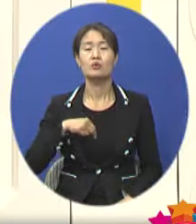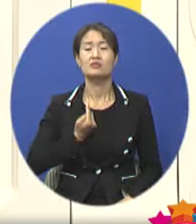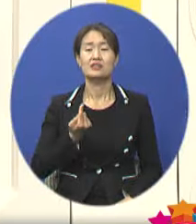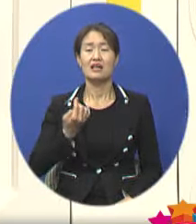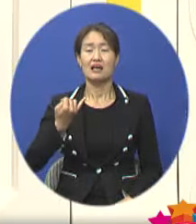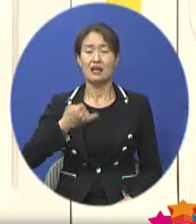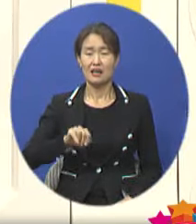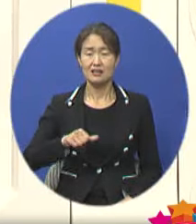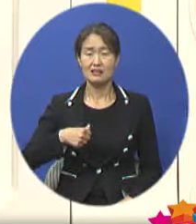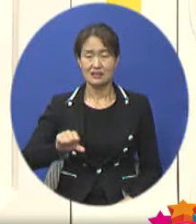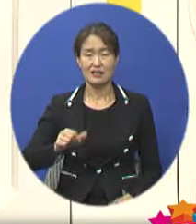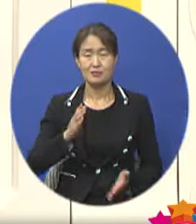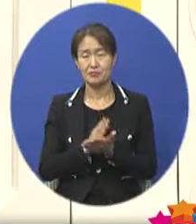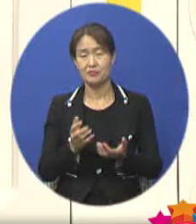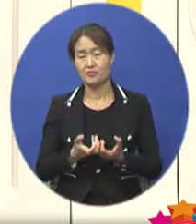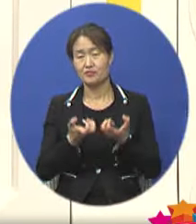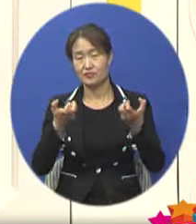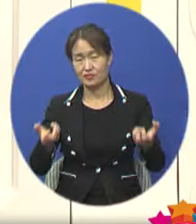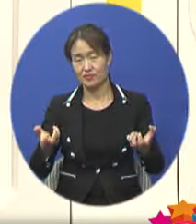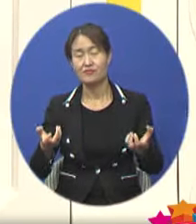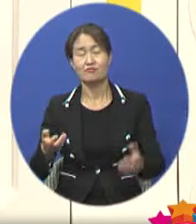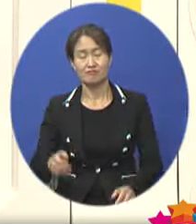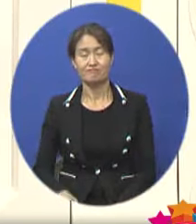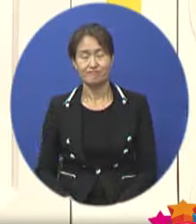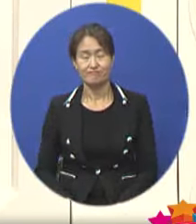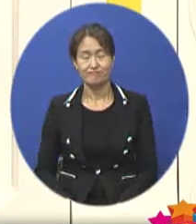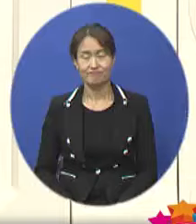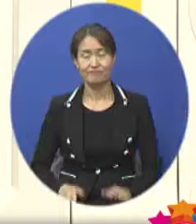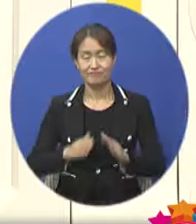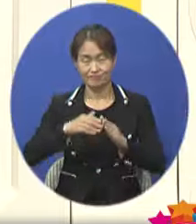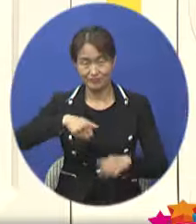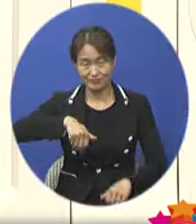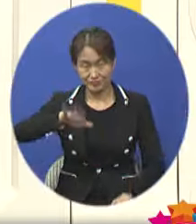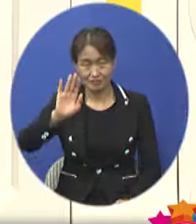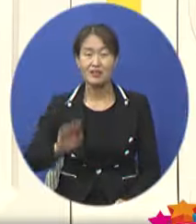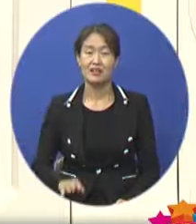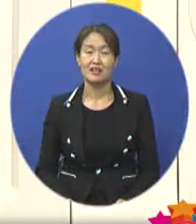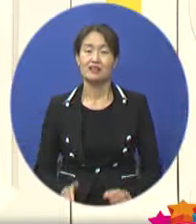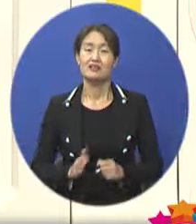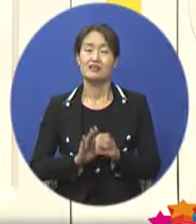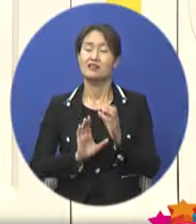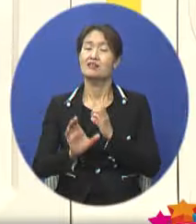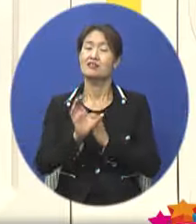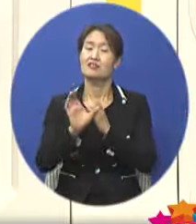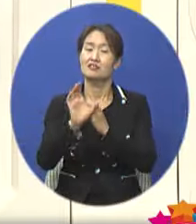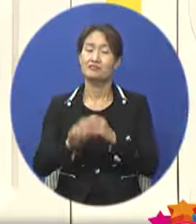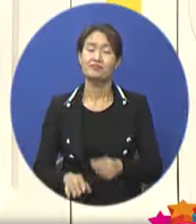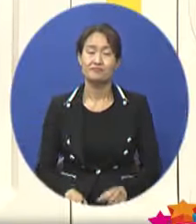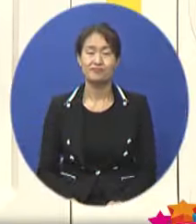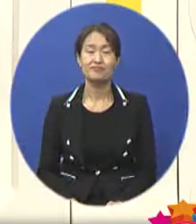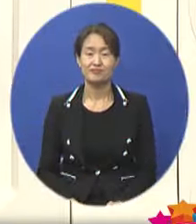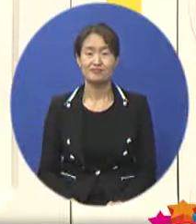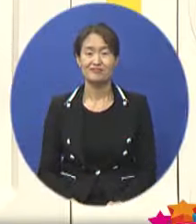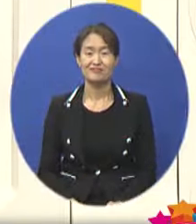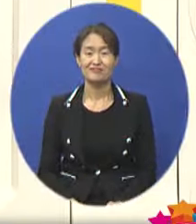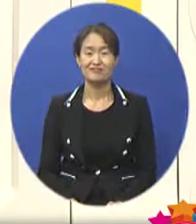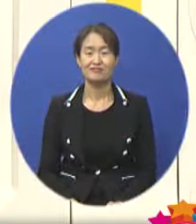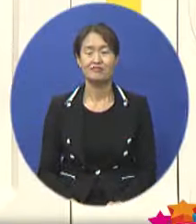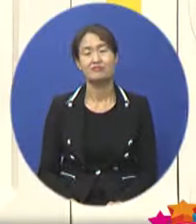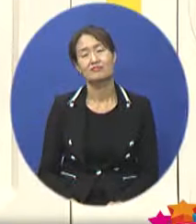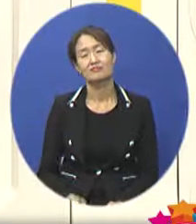다 따로 저 생활하고. 예. 예. 따로. 그래서 더 예. 예. 그러시구나. 챙기고 그러신 것 같아요. 예.